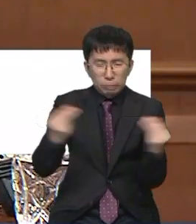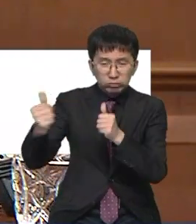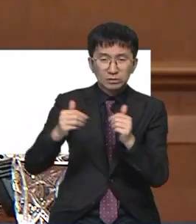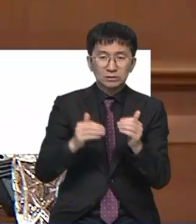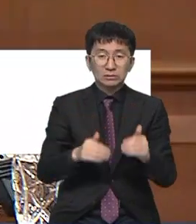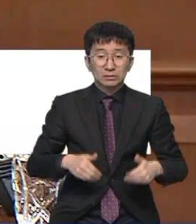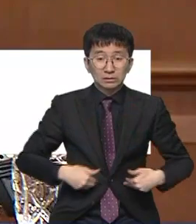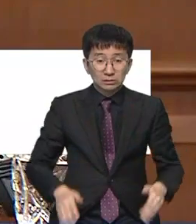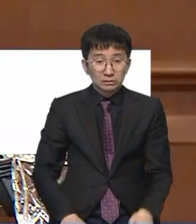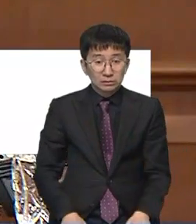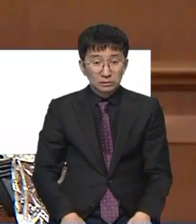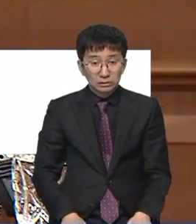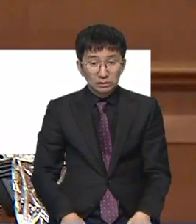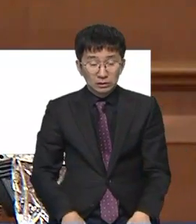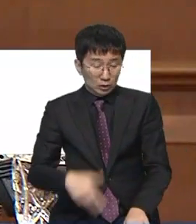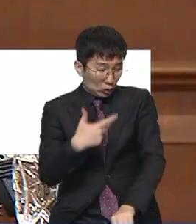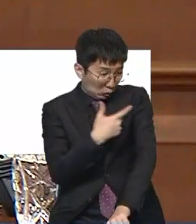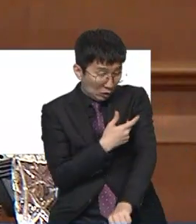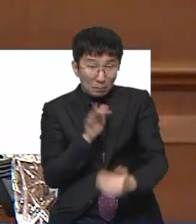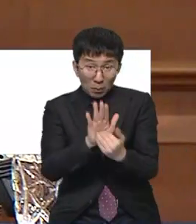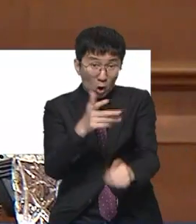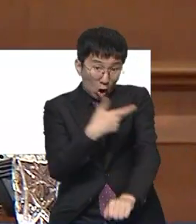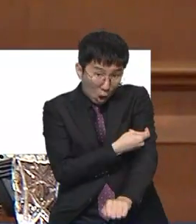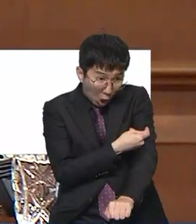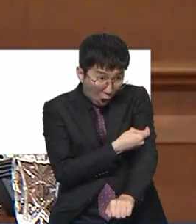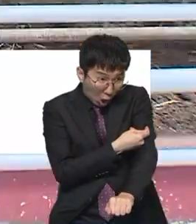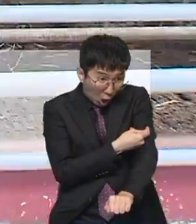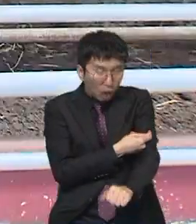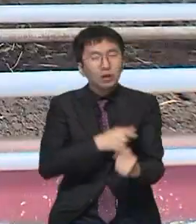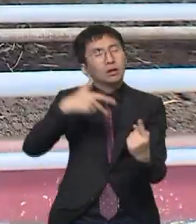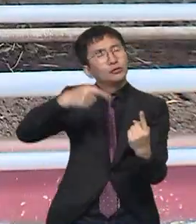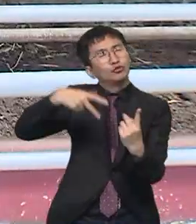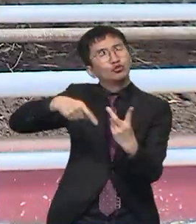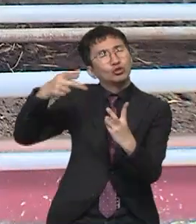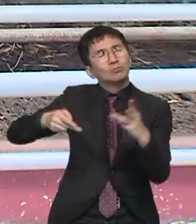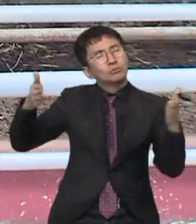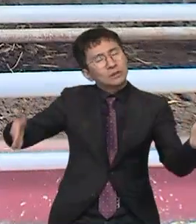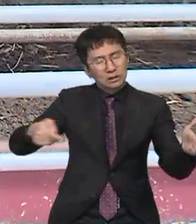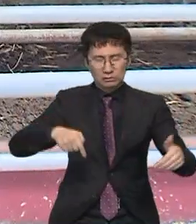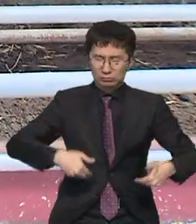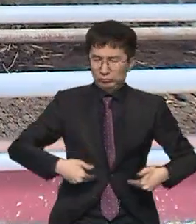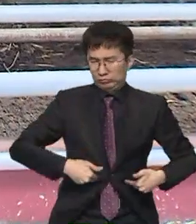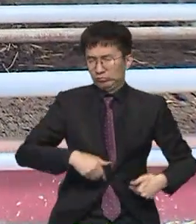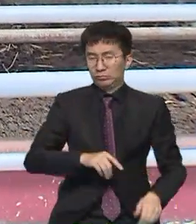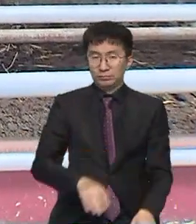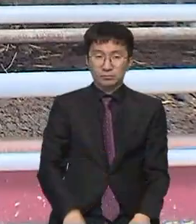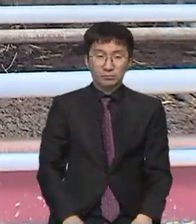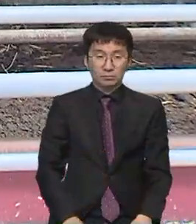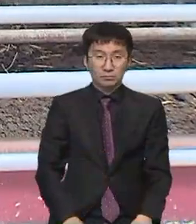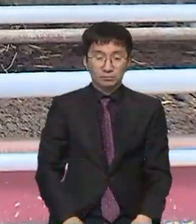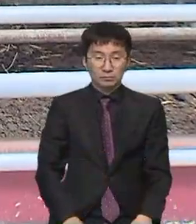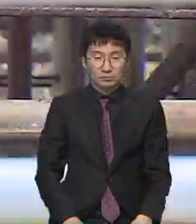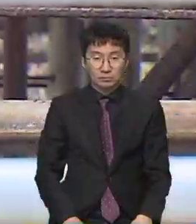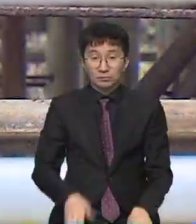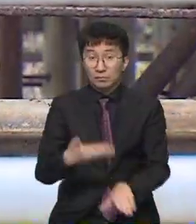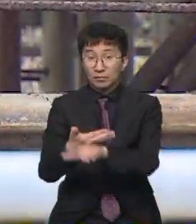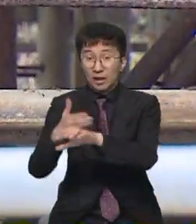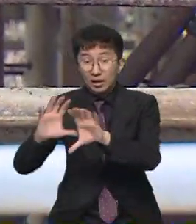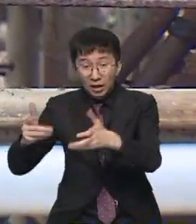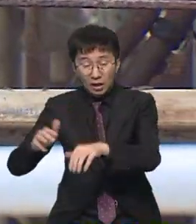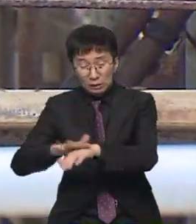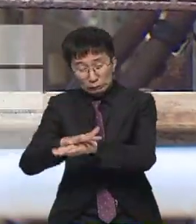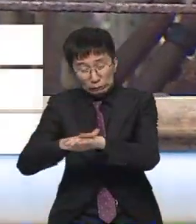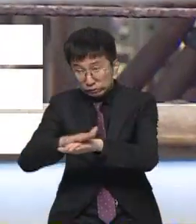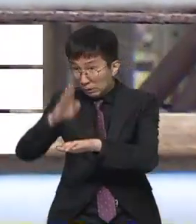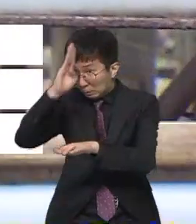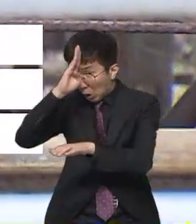때 앞으로 3주간이 매우 중요한 시기입니다. 잠복기를 고려할 때 지난달 주변국에서 럼피스킨병